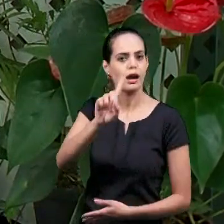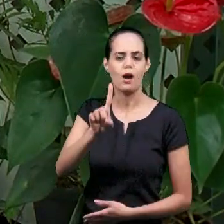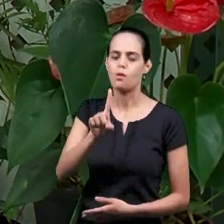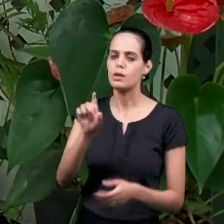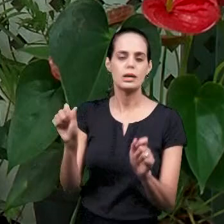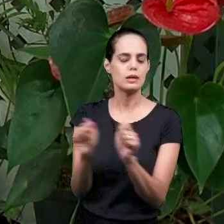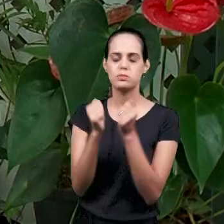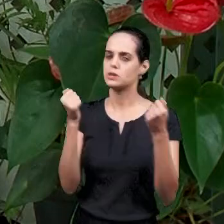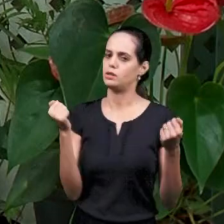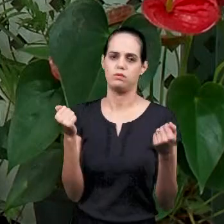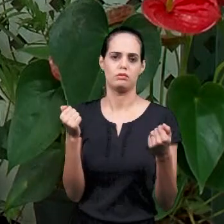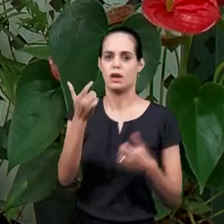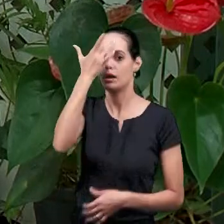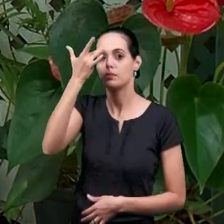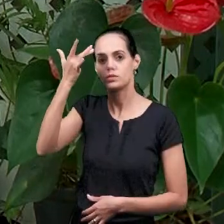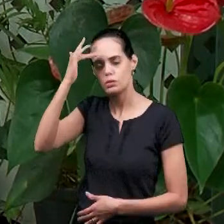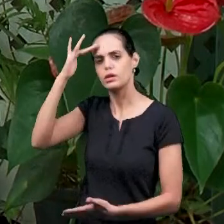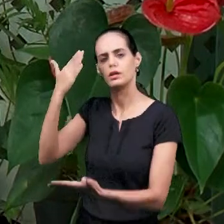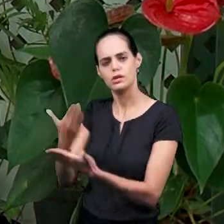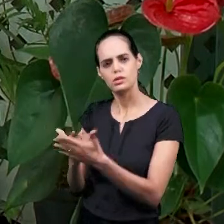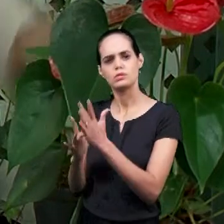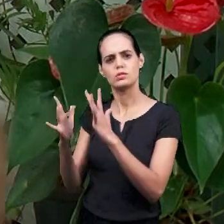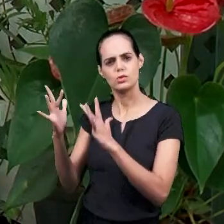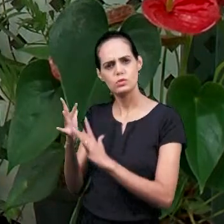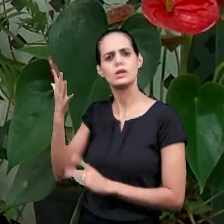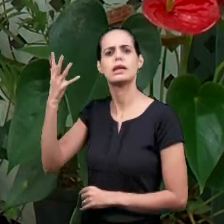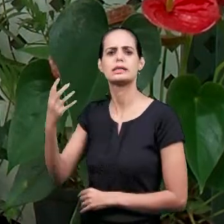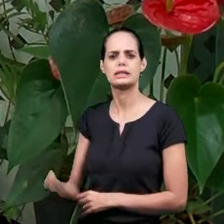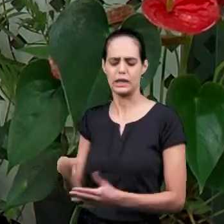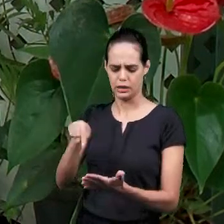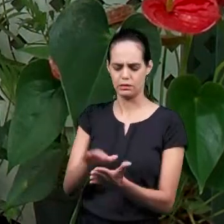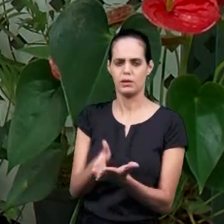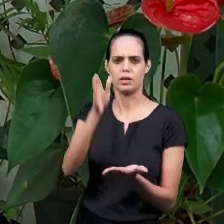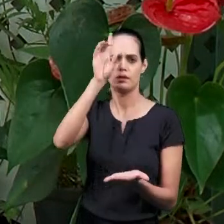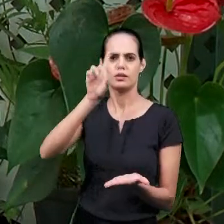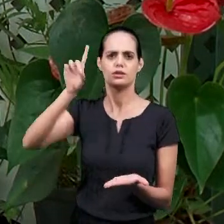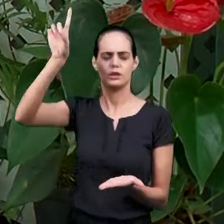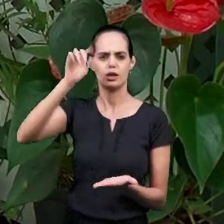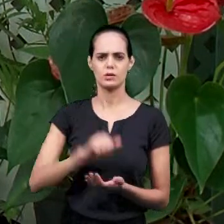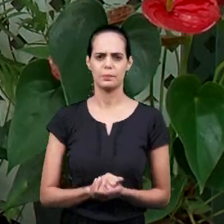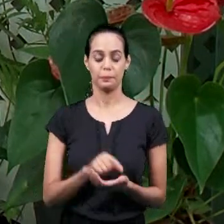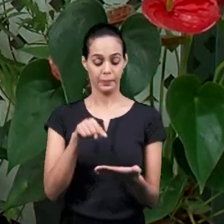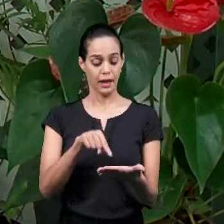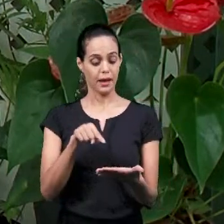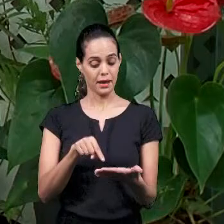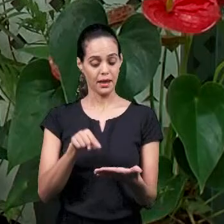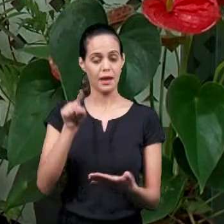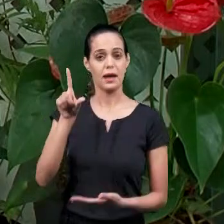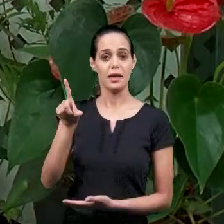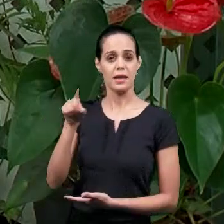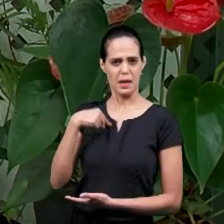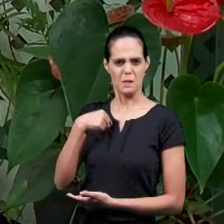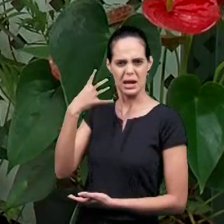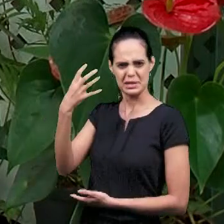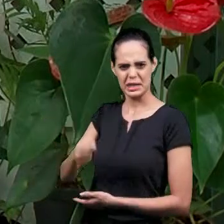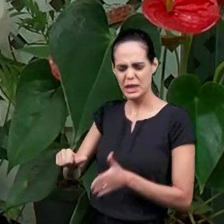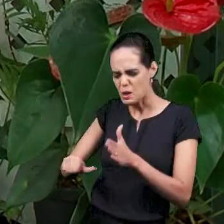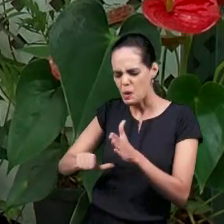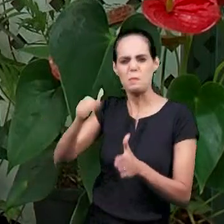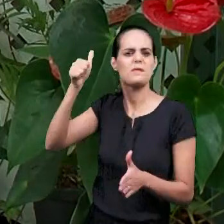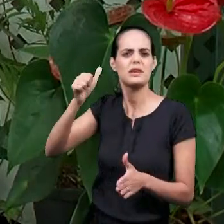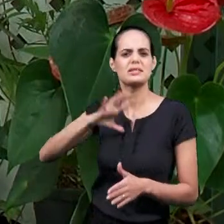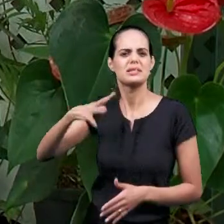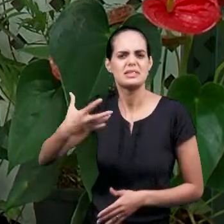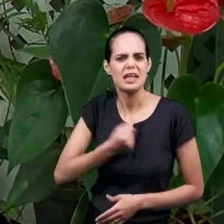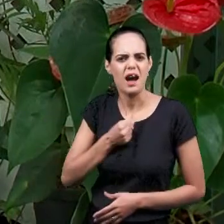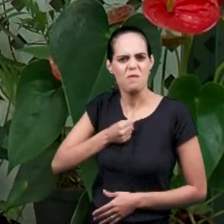de montrer ici un texte de Pierre, quand il dit à propos de l'élection. Beaucoup de personnes disent non, il a élu une